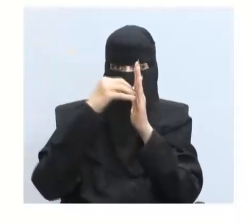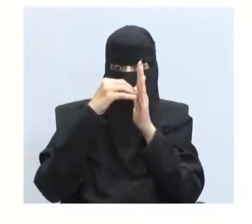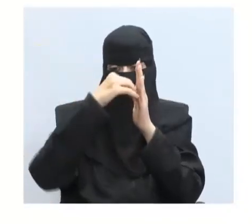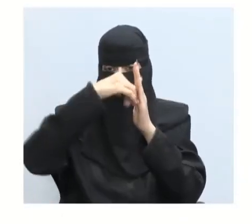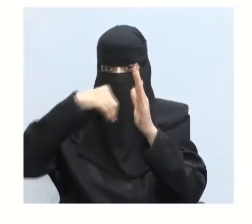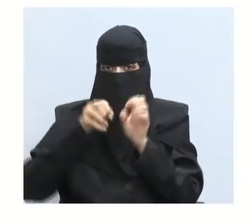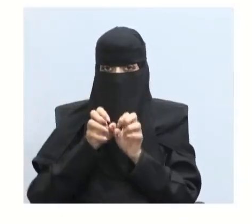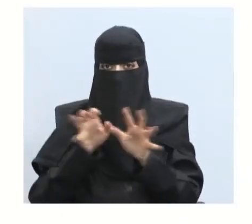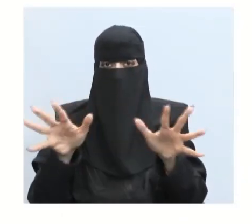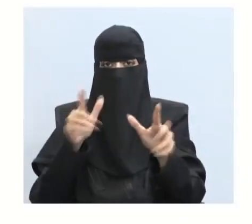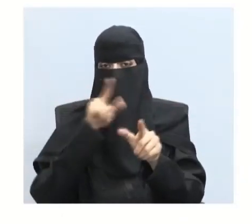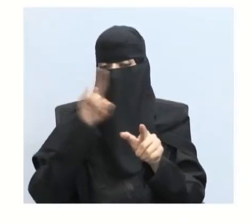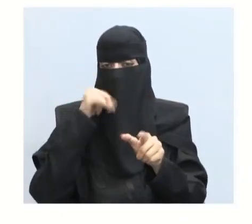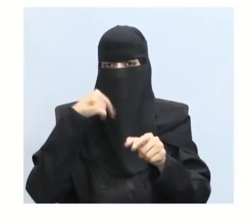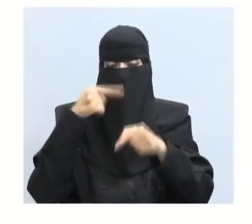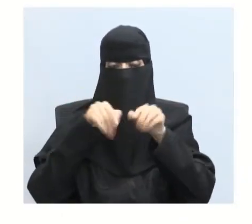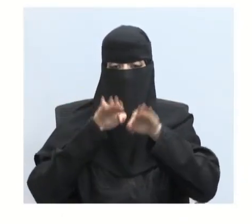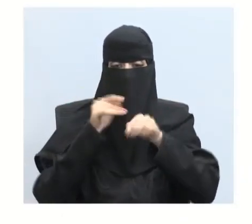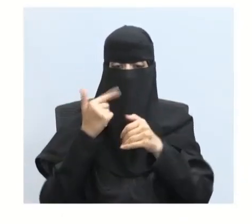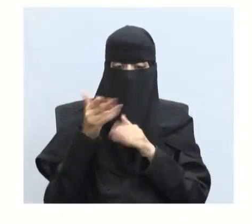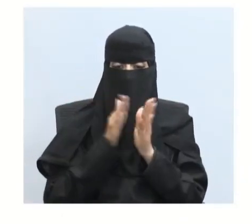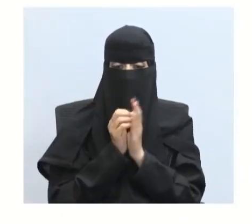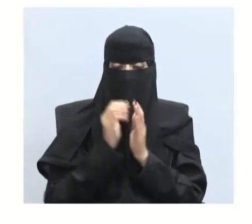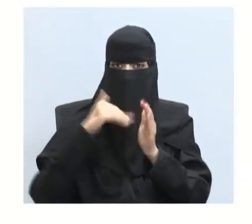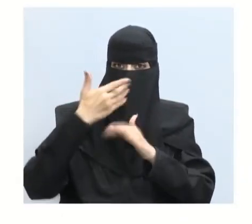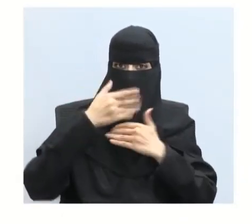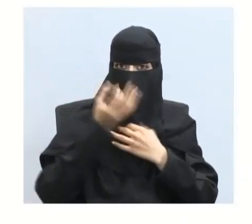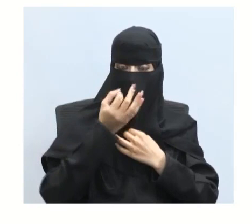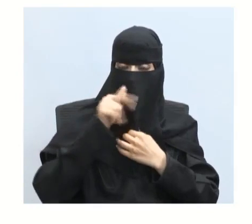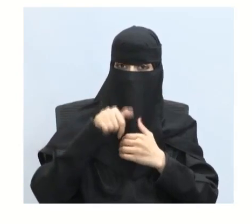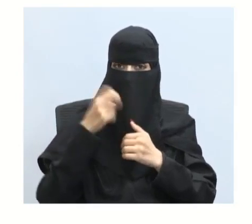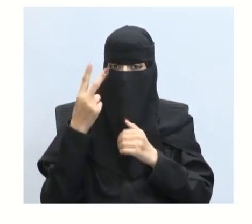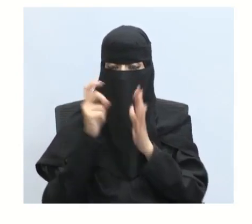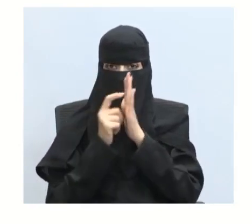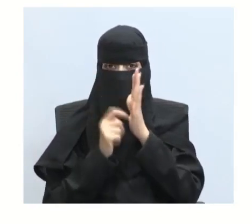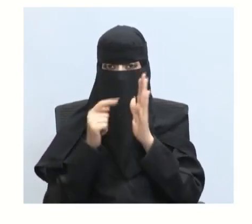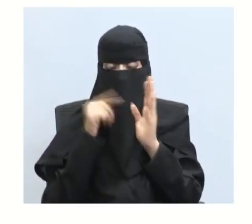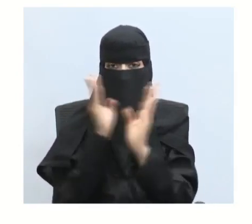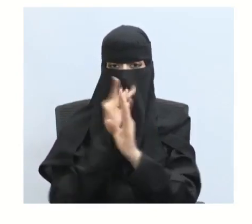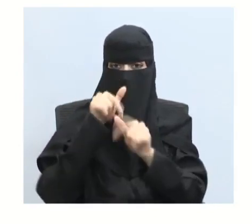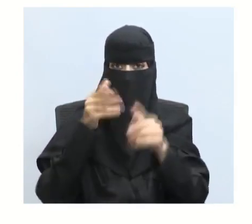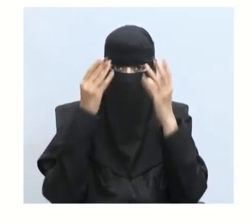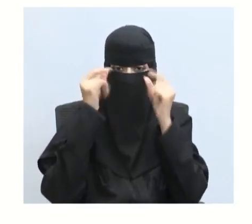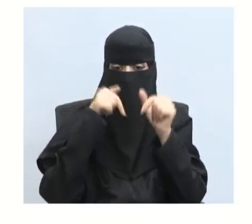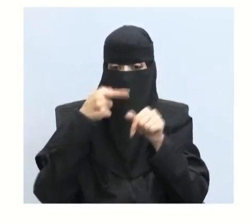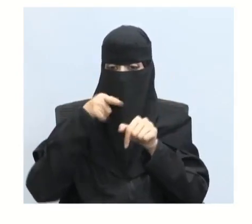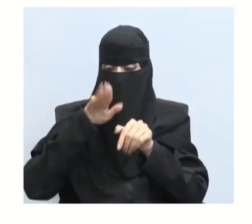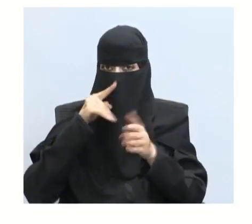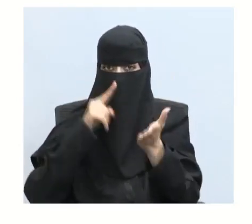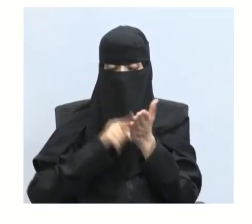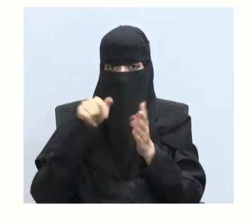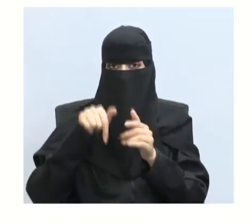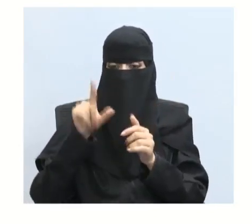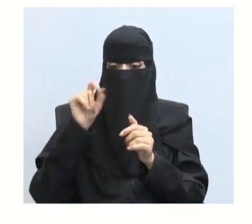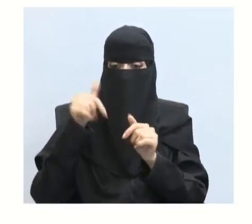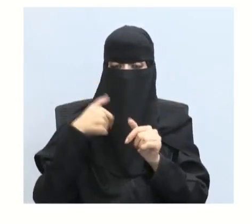غير متوازيه بعد ذلك تناولنا قانوني الانعكاس بالدراسه وقلنا بانه